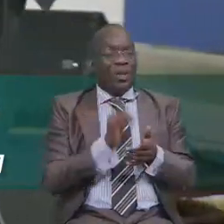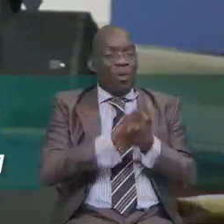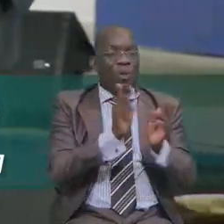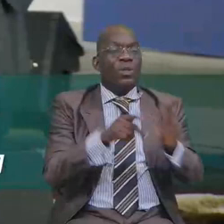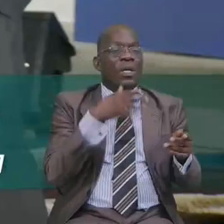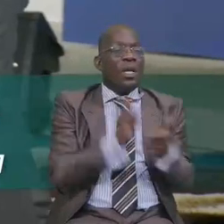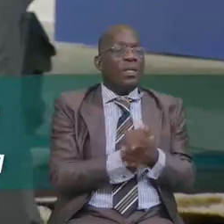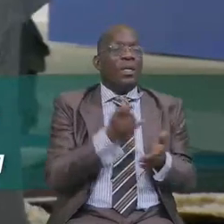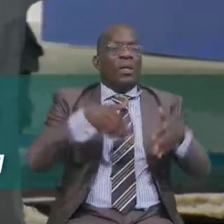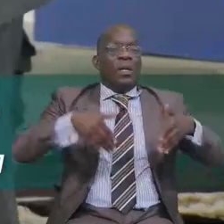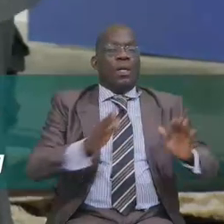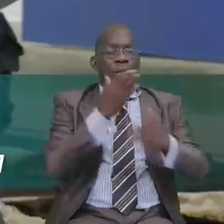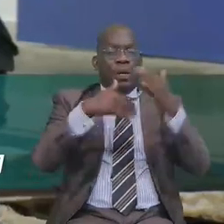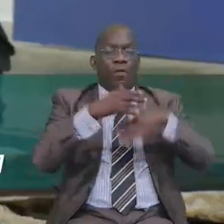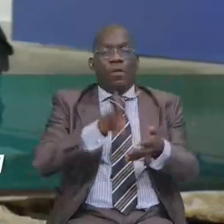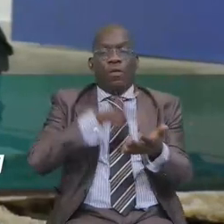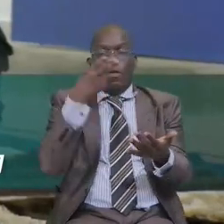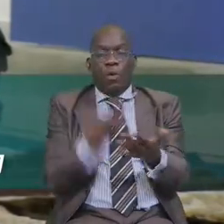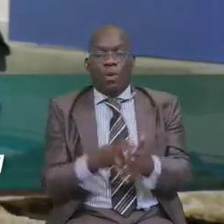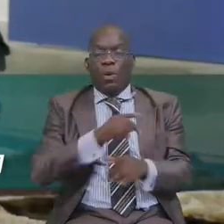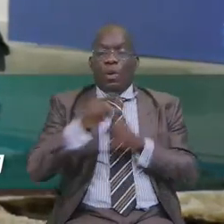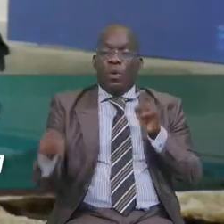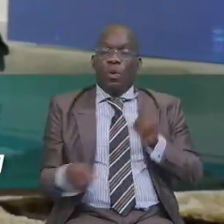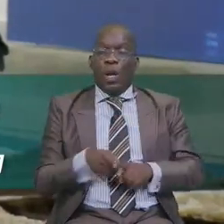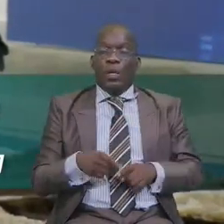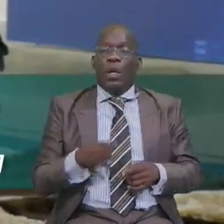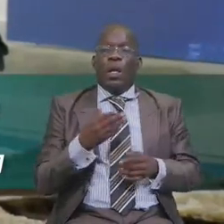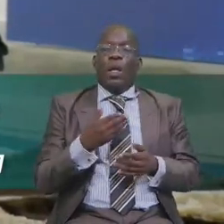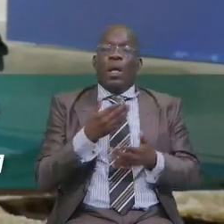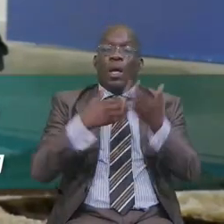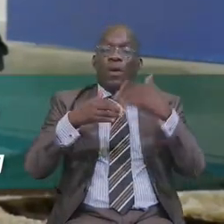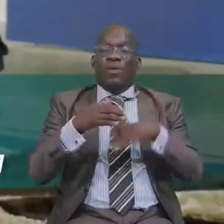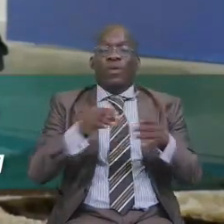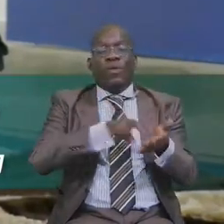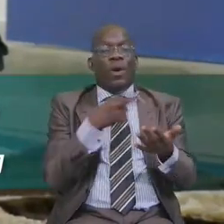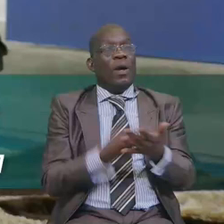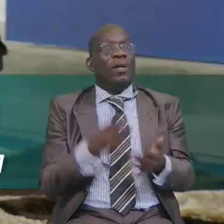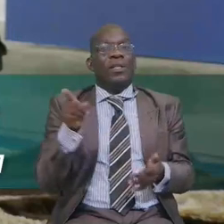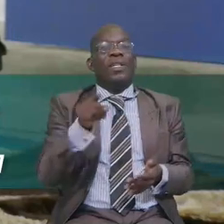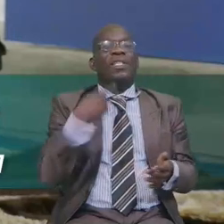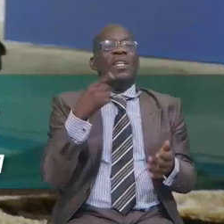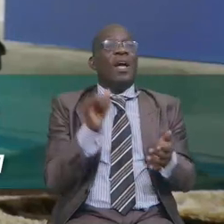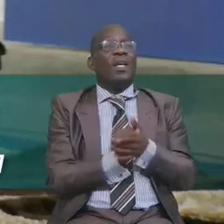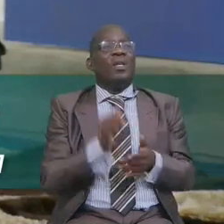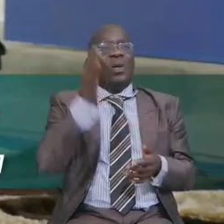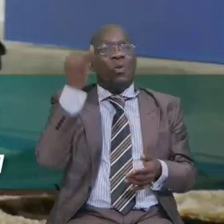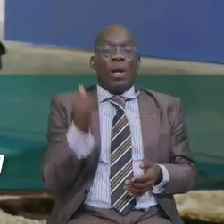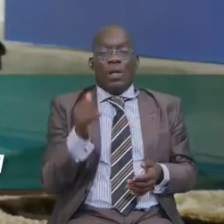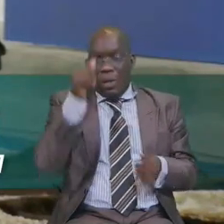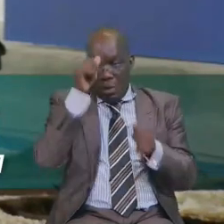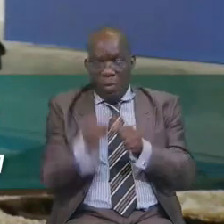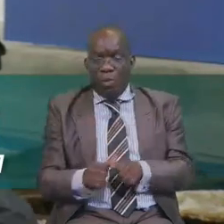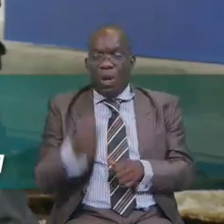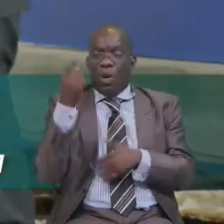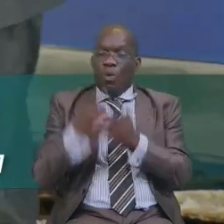le ciel tombe, même une partie du ciel tombe, ils disent, ouais, pourquoi? Rappelle-toi, non, ce que tu as